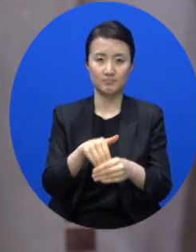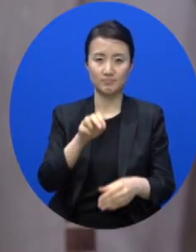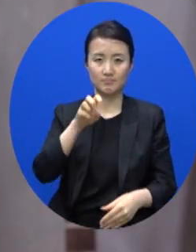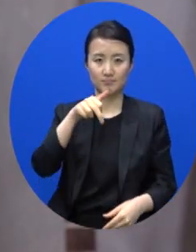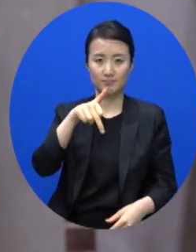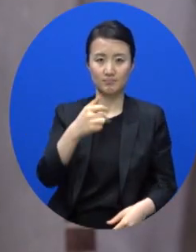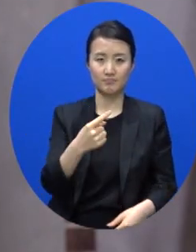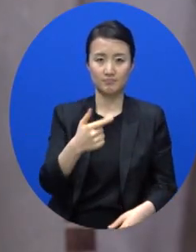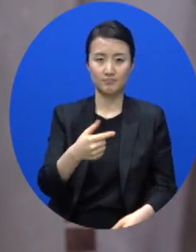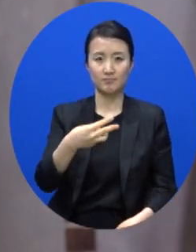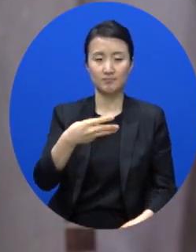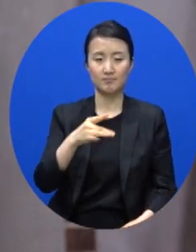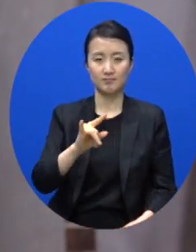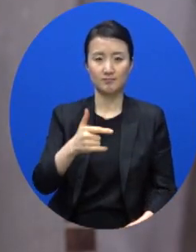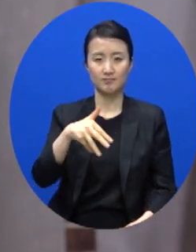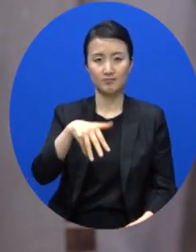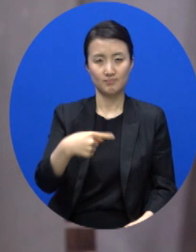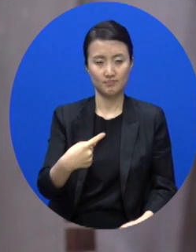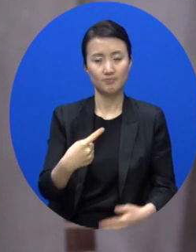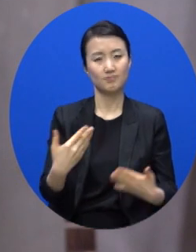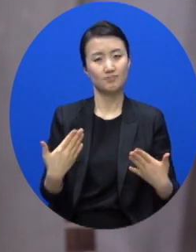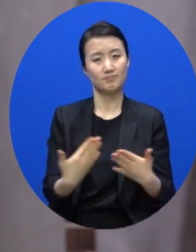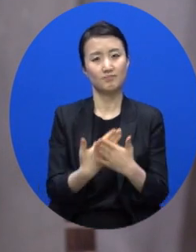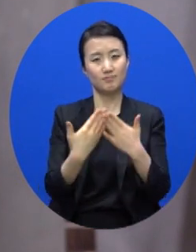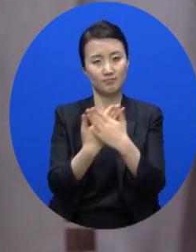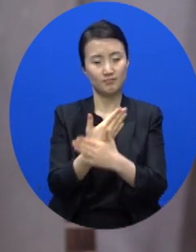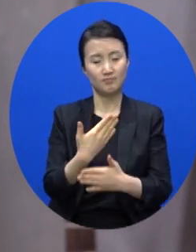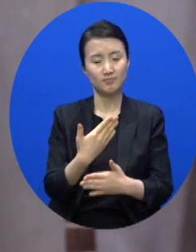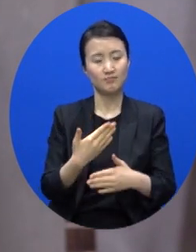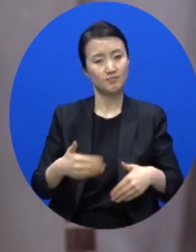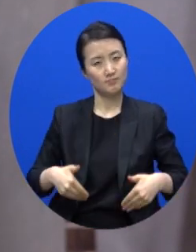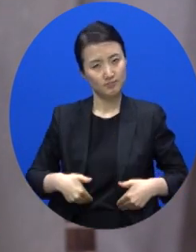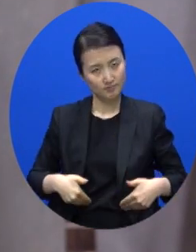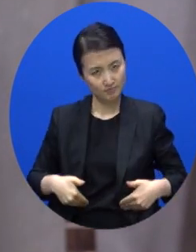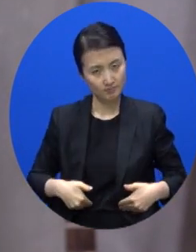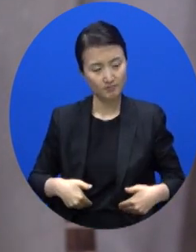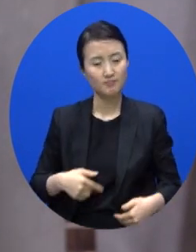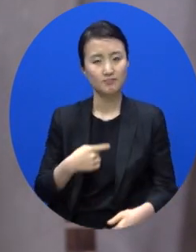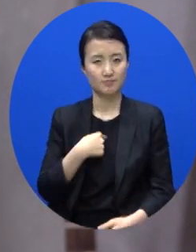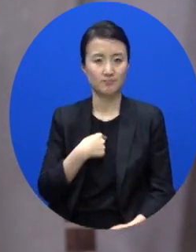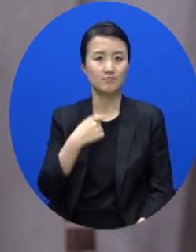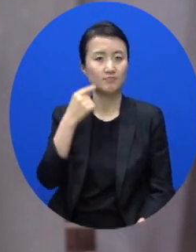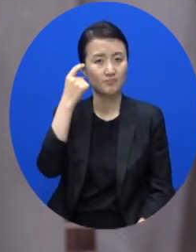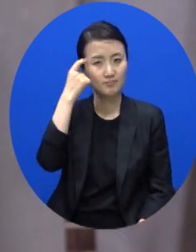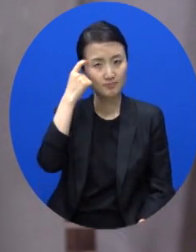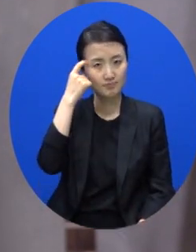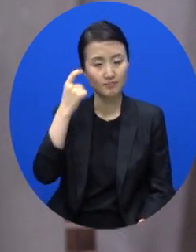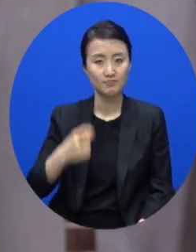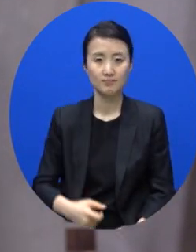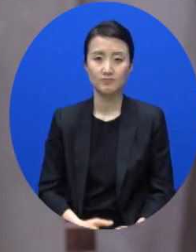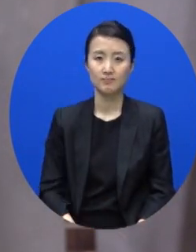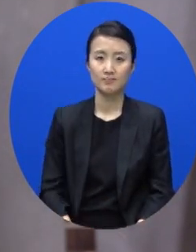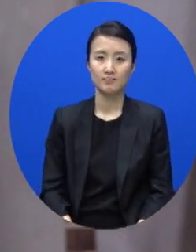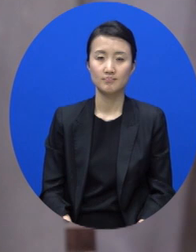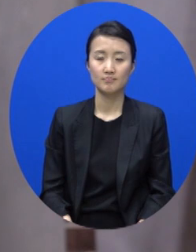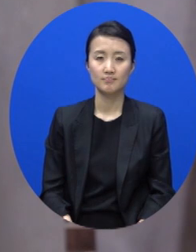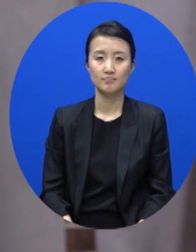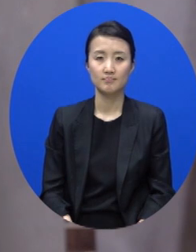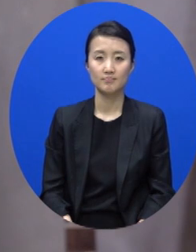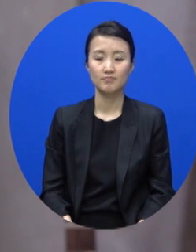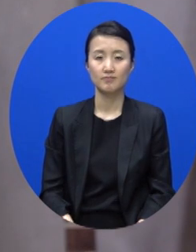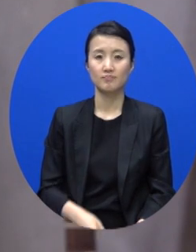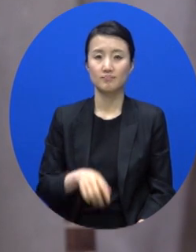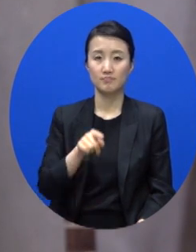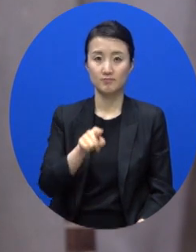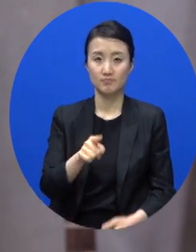발전시키면서 나아가야 되는 그런 점에 대해서 저의